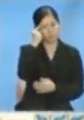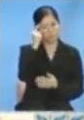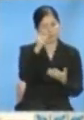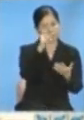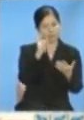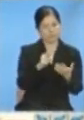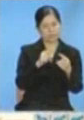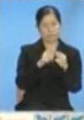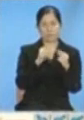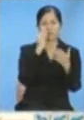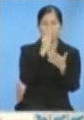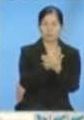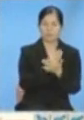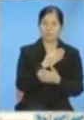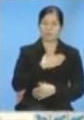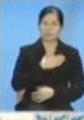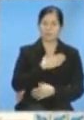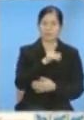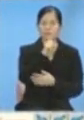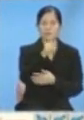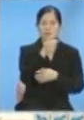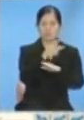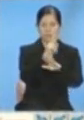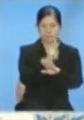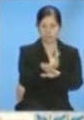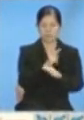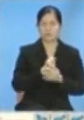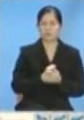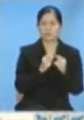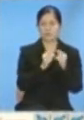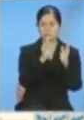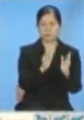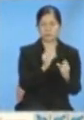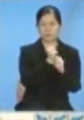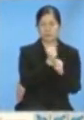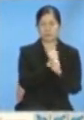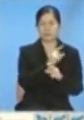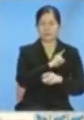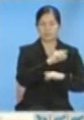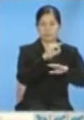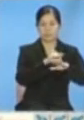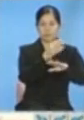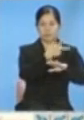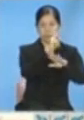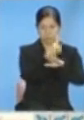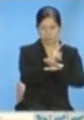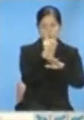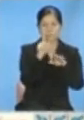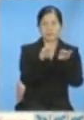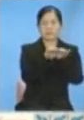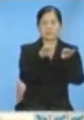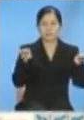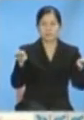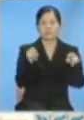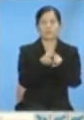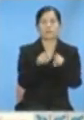ะปิดการหารือผมกราบเรียนถามท่านประธานครับผู้ทำหน้าที่ประธานต้องมาตรฐานเดียวกัน